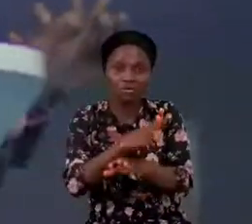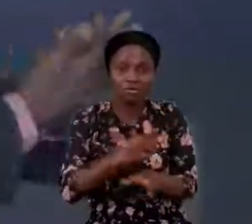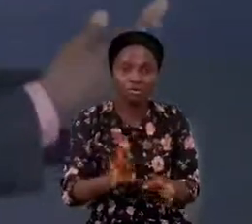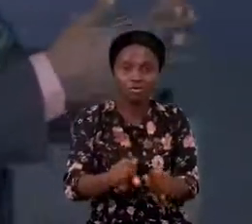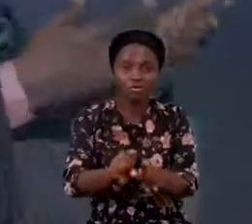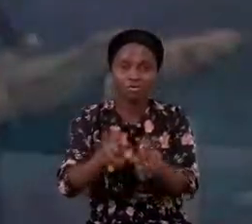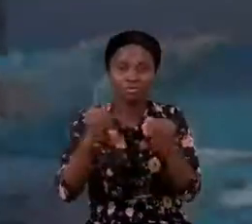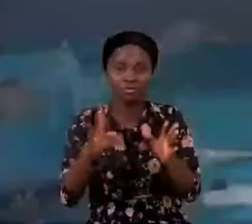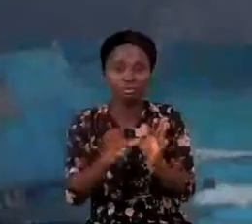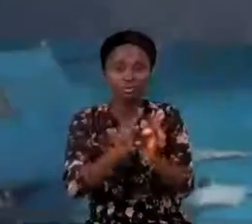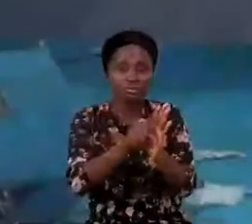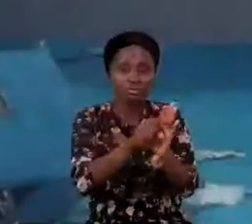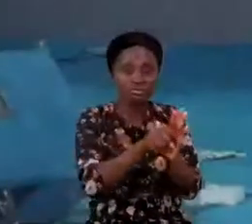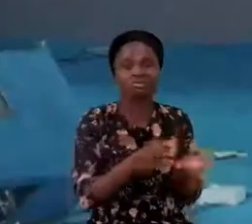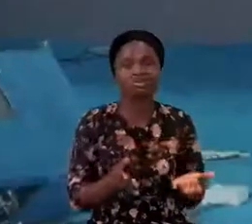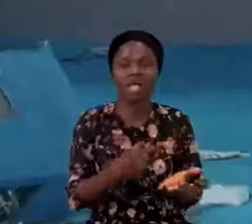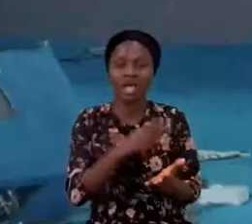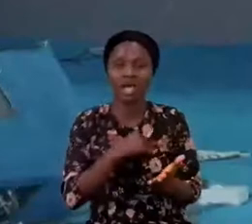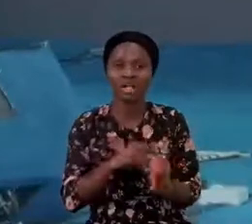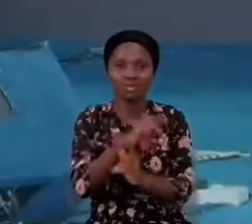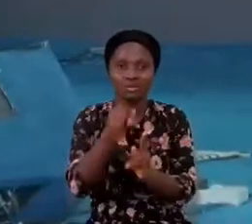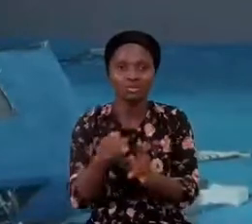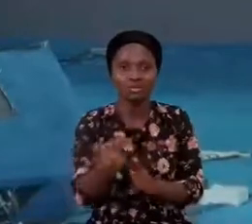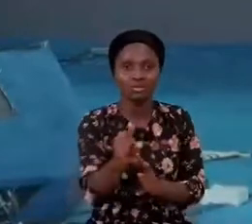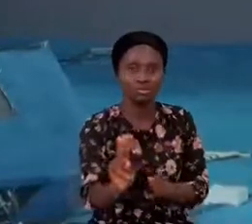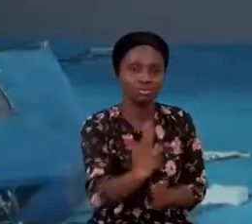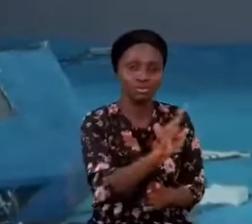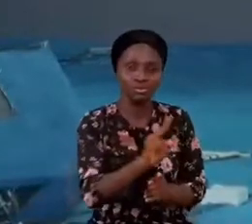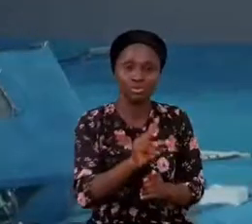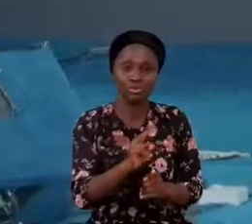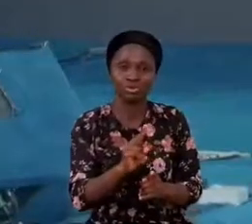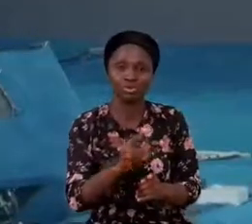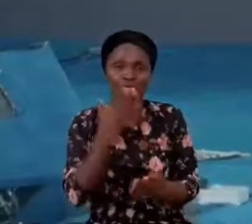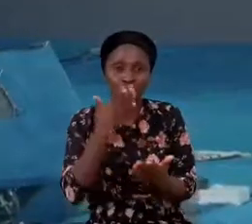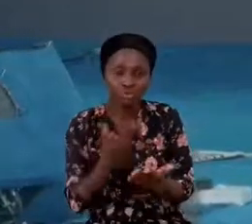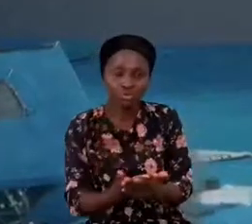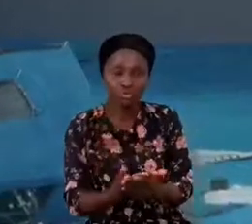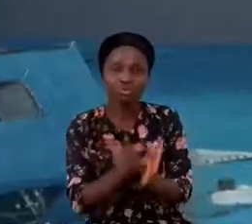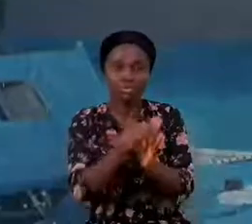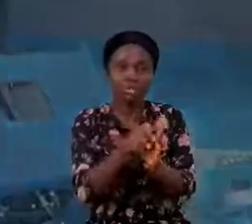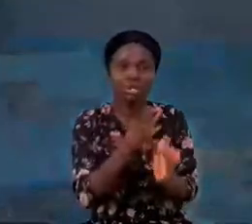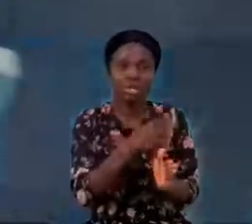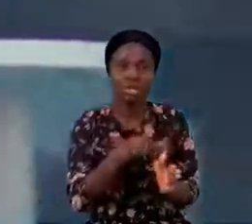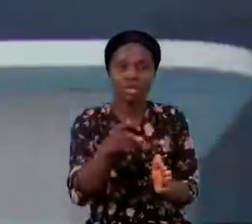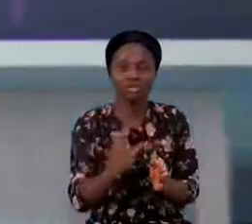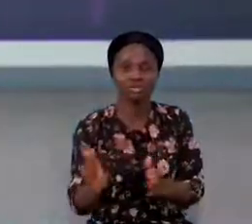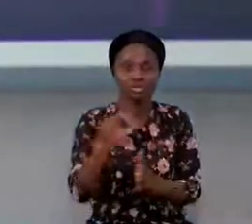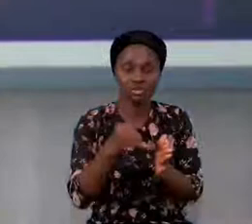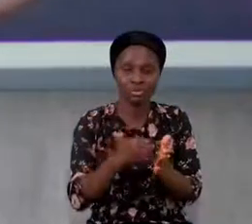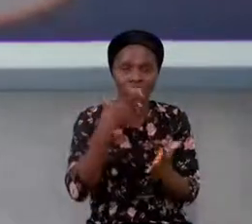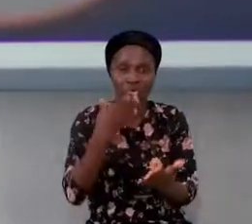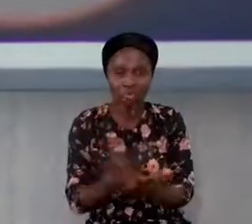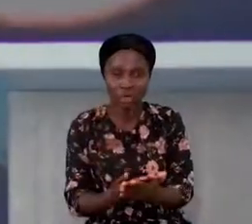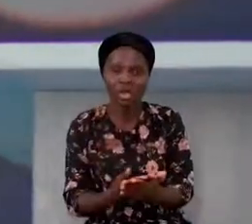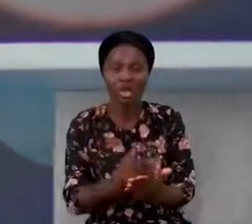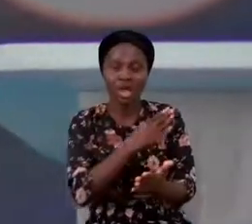vous avez dans chaque minute et vous avez une heure par moment et vous avez un jour par moment, et vous avez